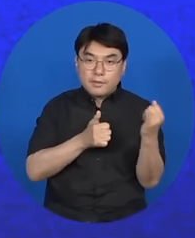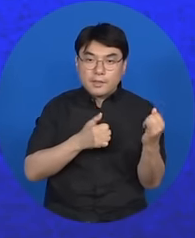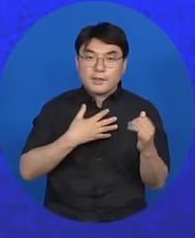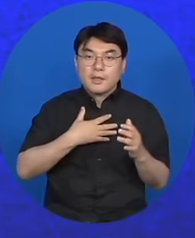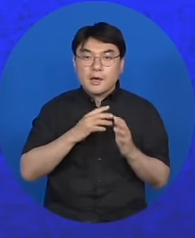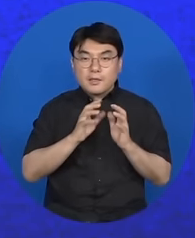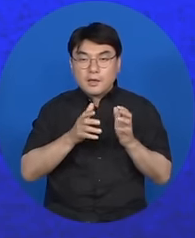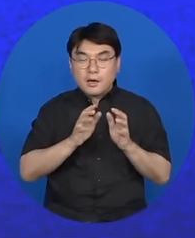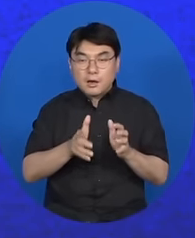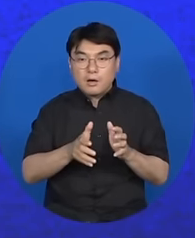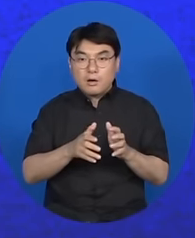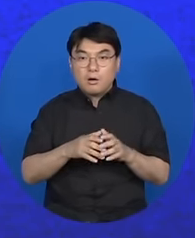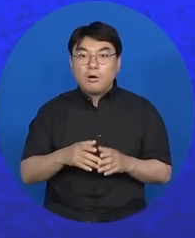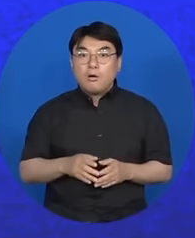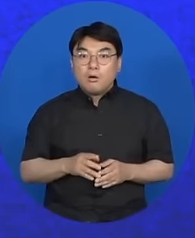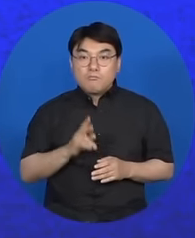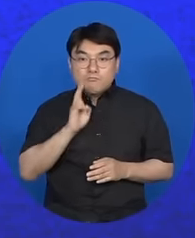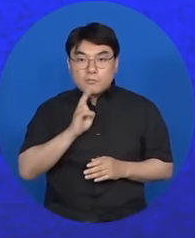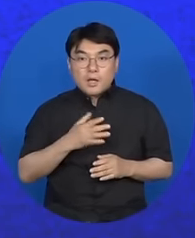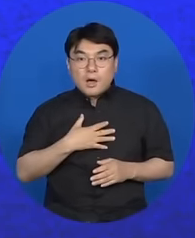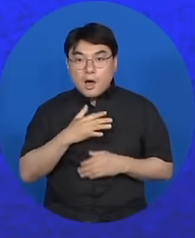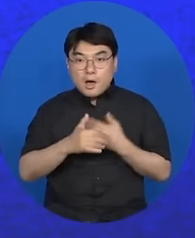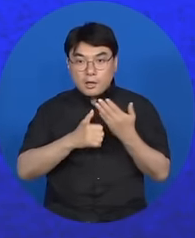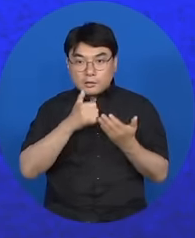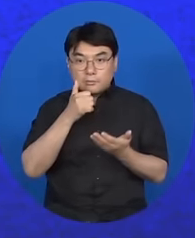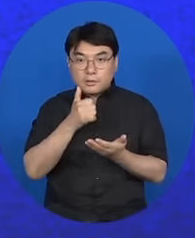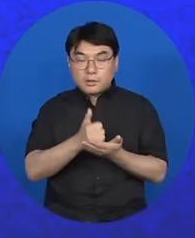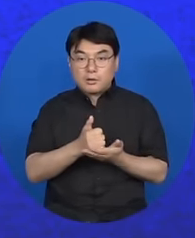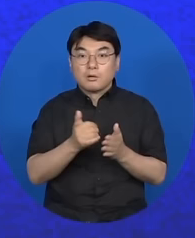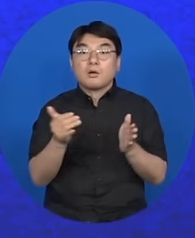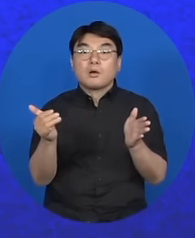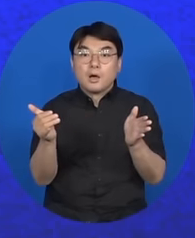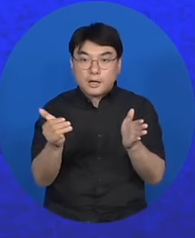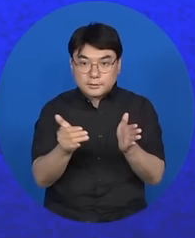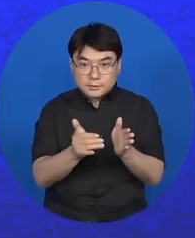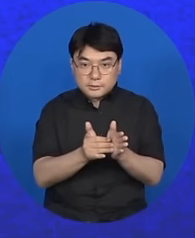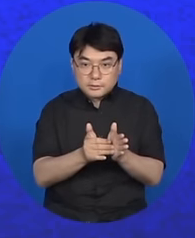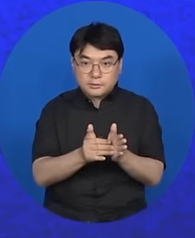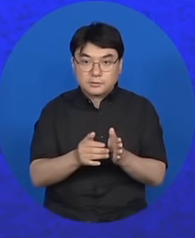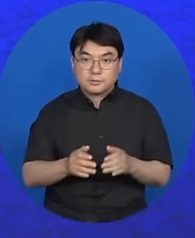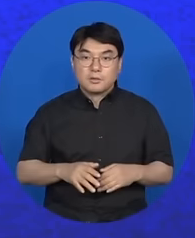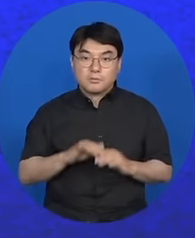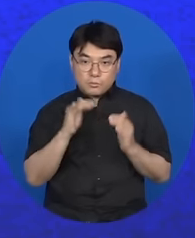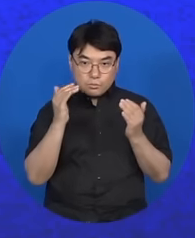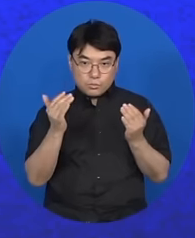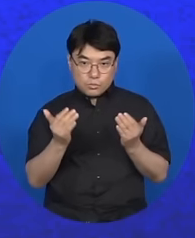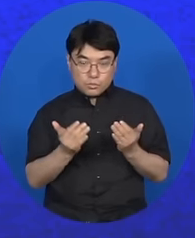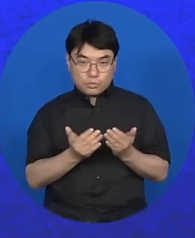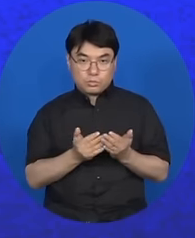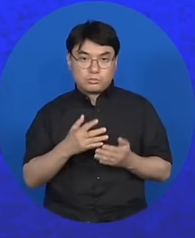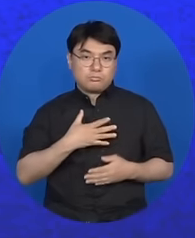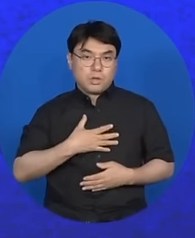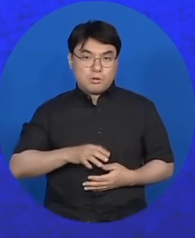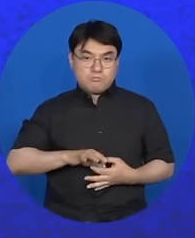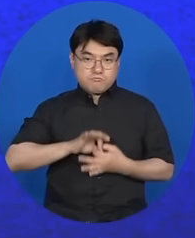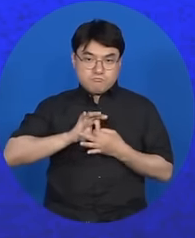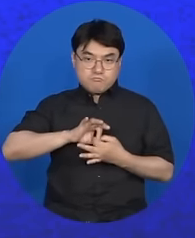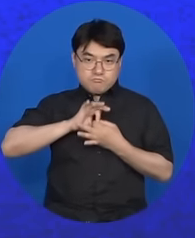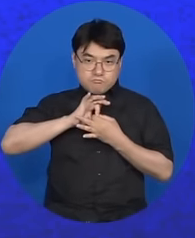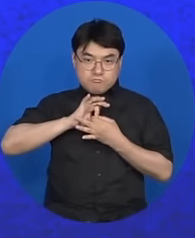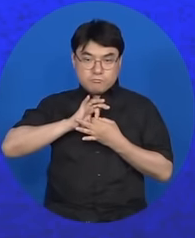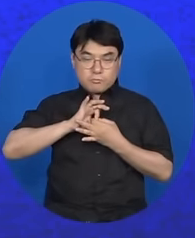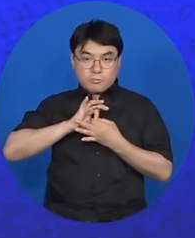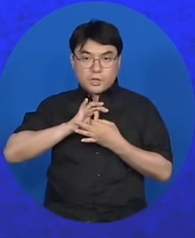나라를 거쳐서 심지어 나의 하나님에 이르기까지 모든 것이 내 독점적